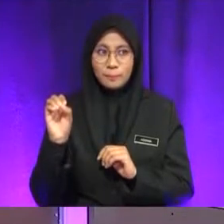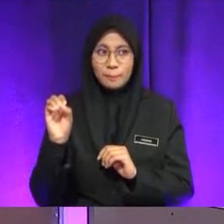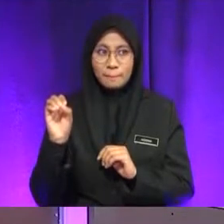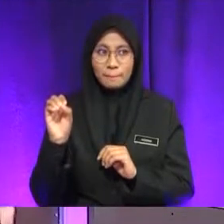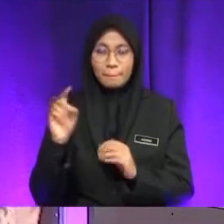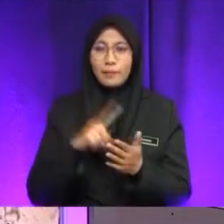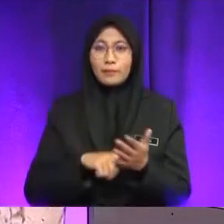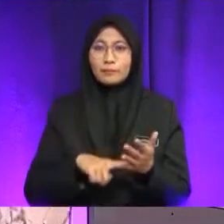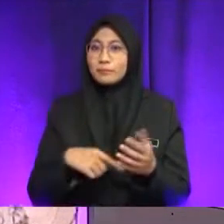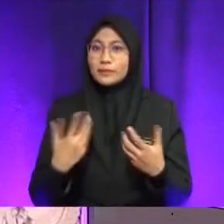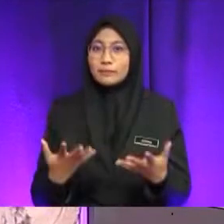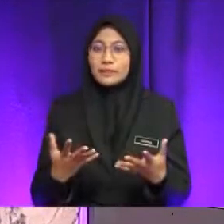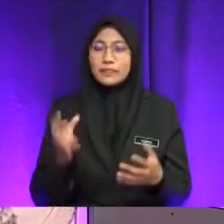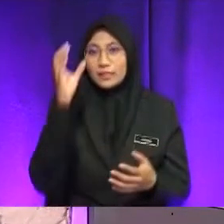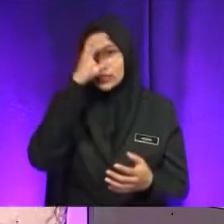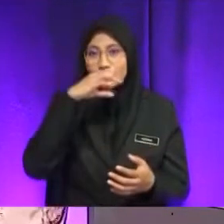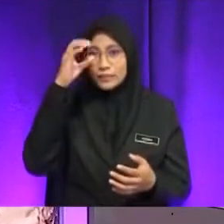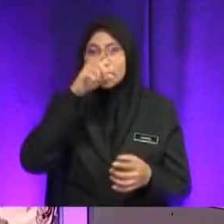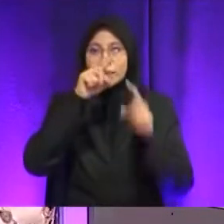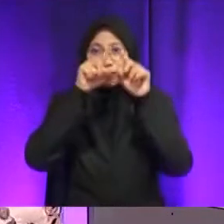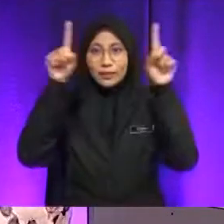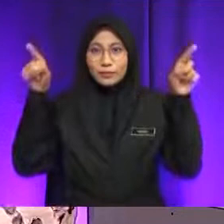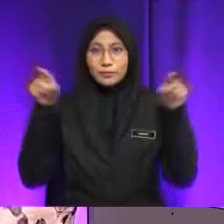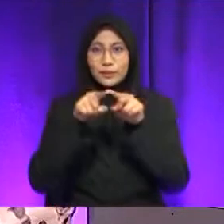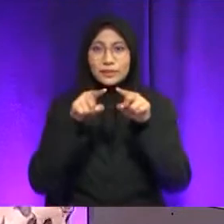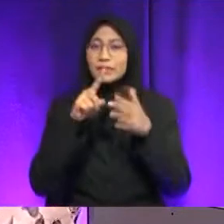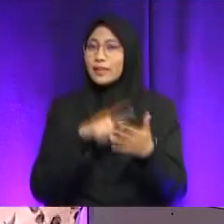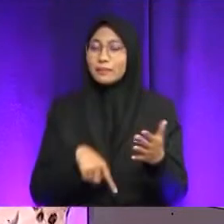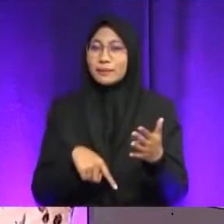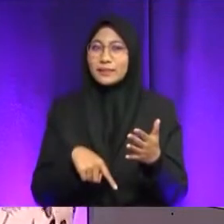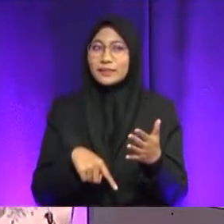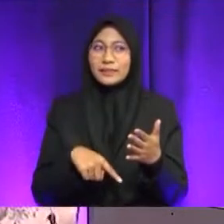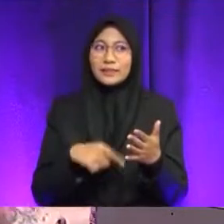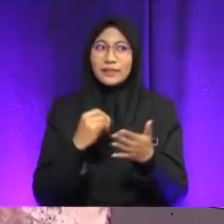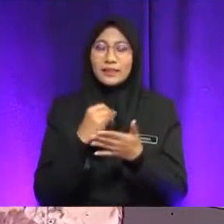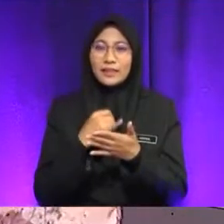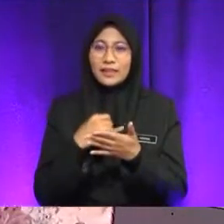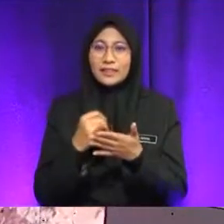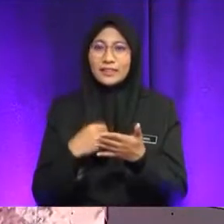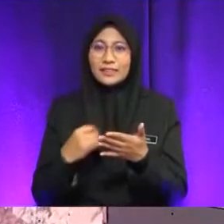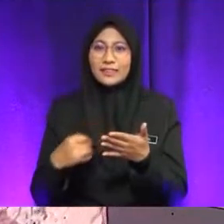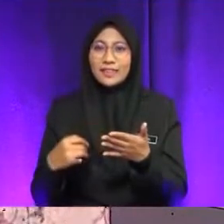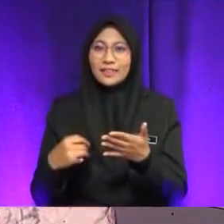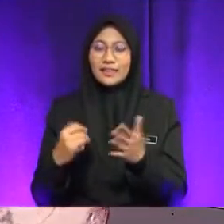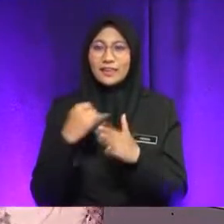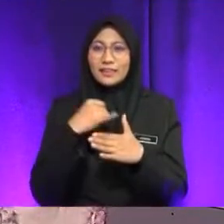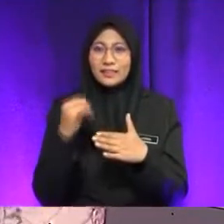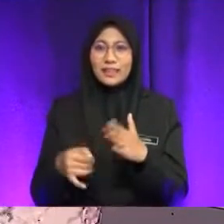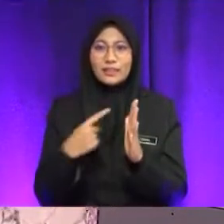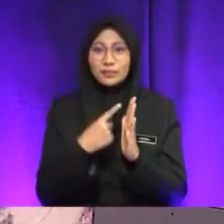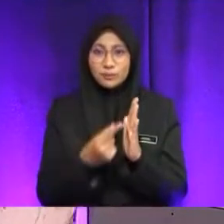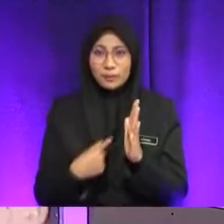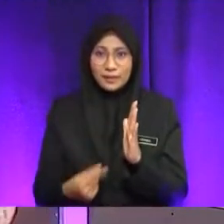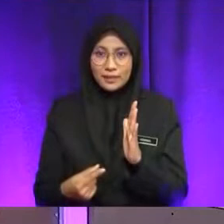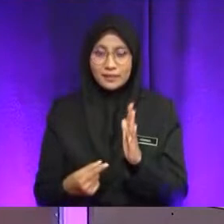murid-murid perlu cari rumus nah pakai rumus apel indeks gubahan pakai rumus Ai palang Amazon itu kita mulai